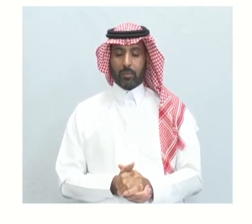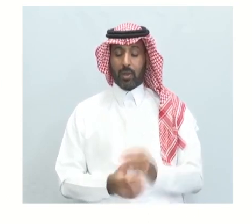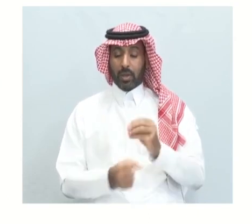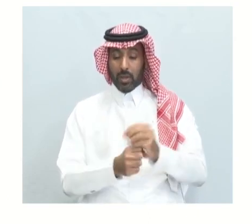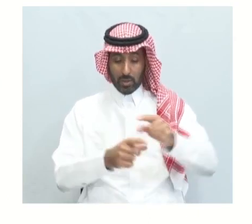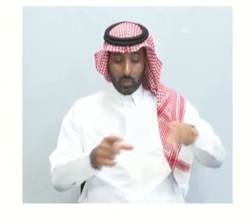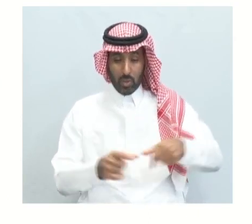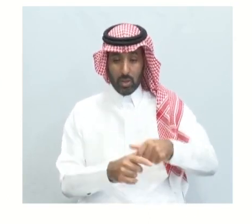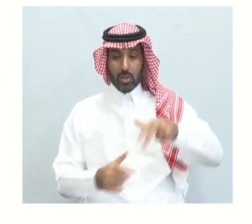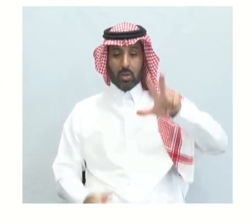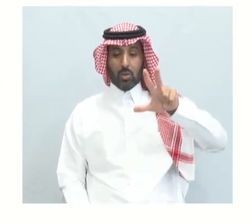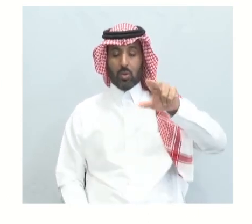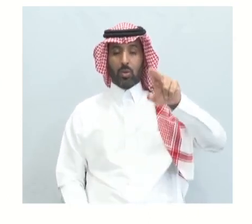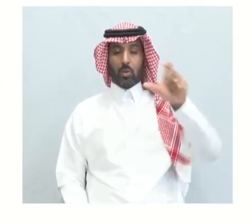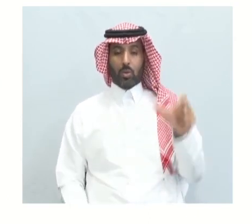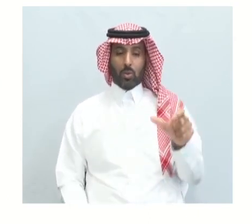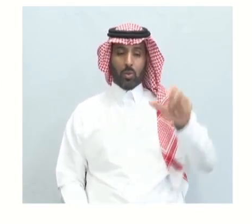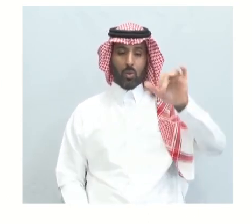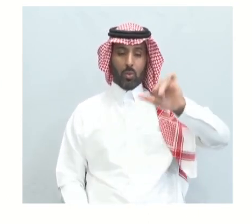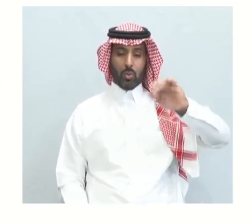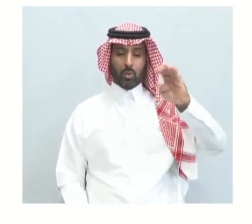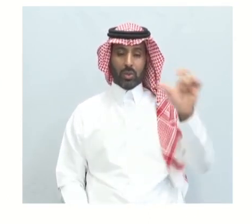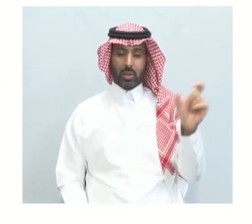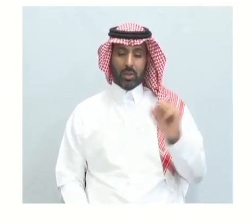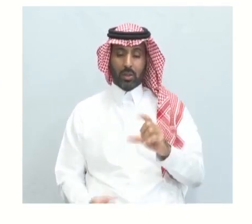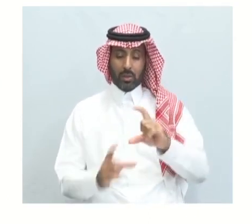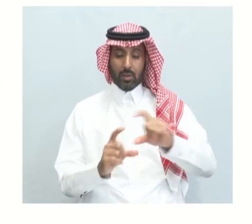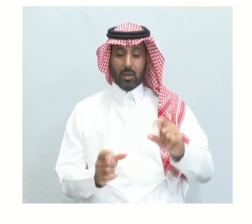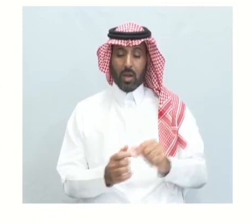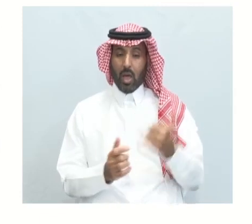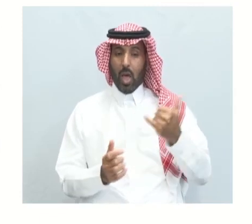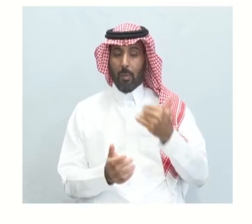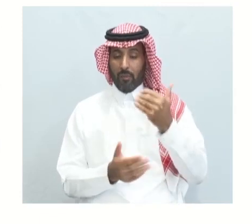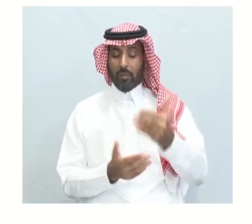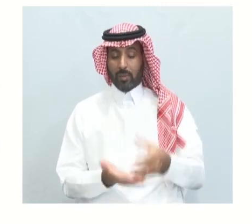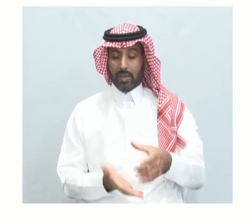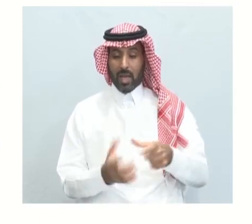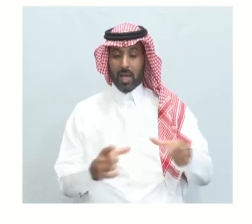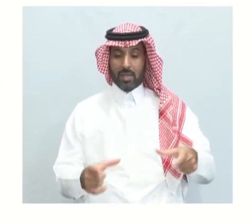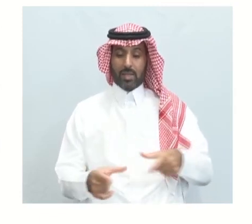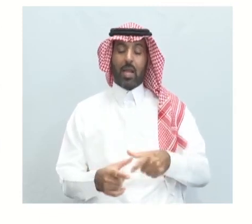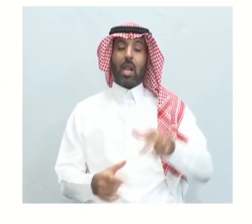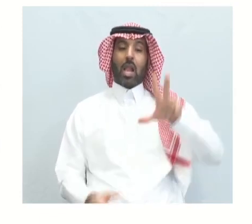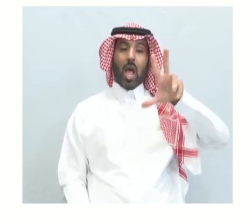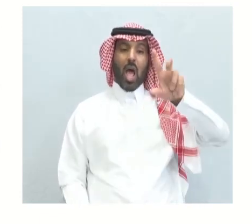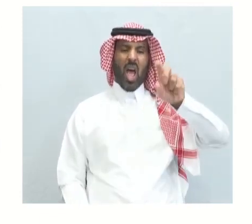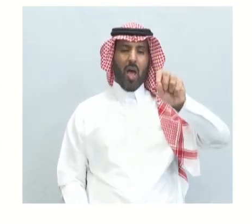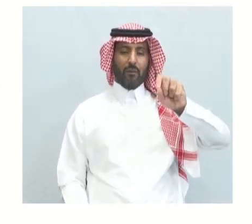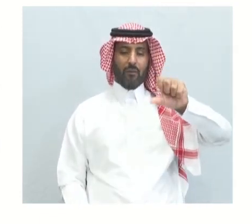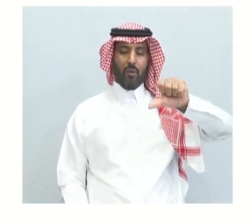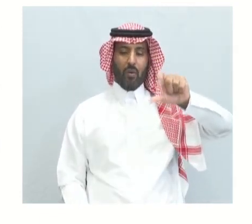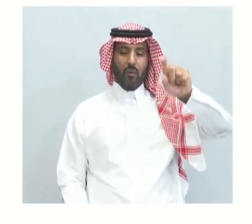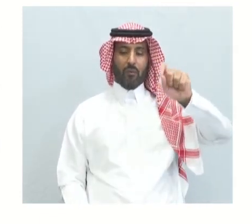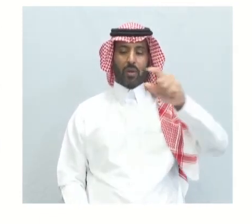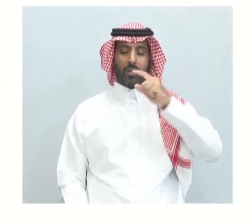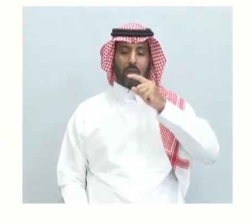ذلك تطرقنا لتكوين النيوجين وتعد من التكوينات الهامه في منطقه الهفوف حيث يختزن كميات كبيره من المياه